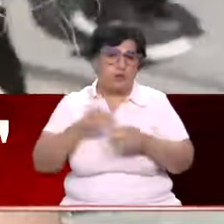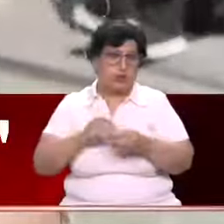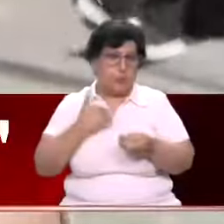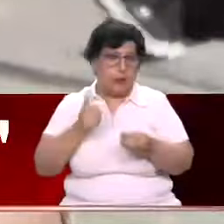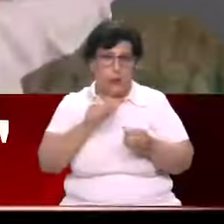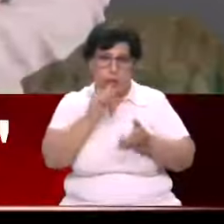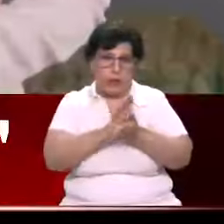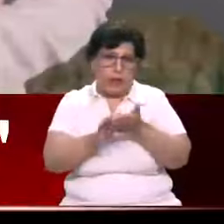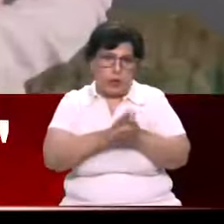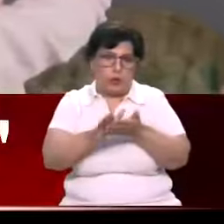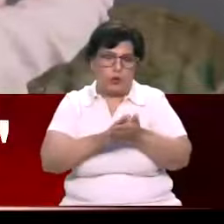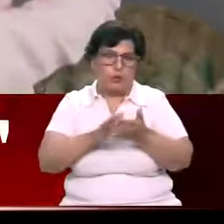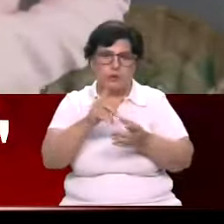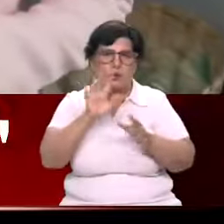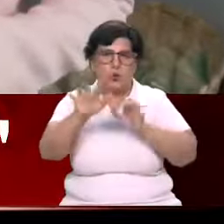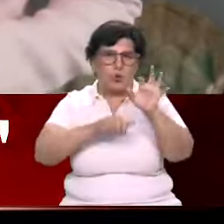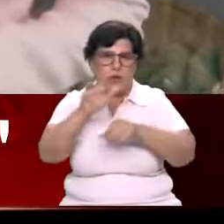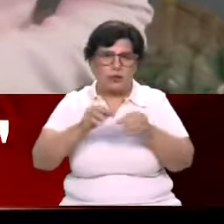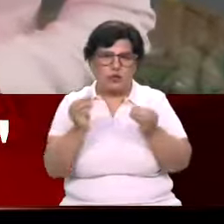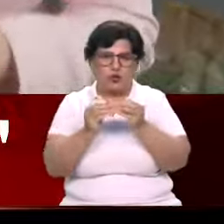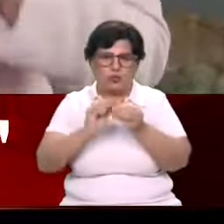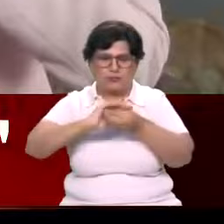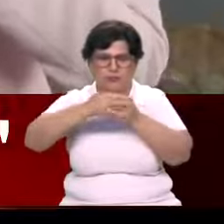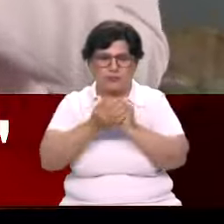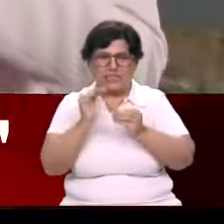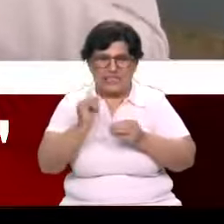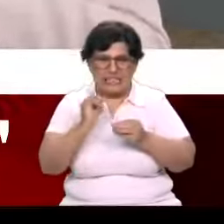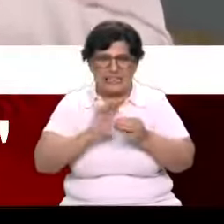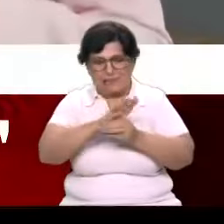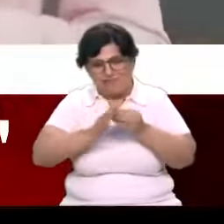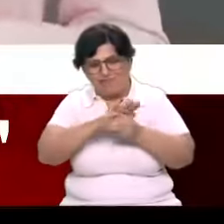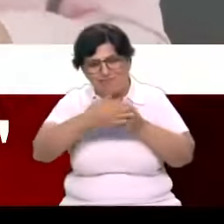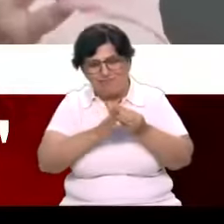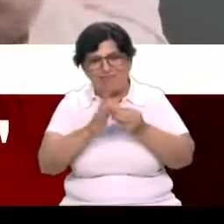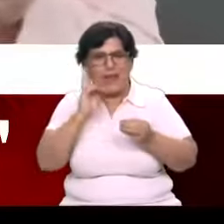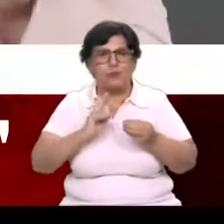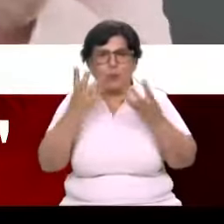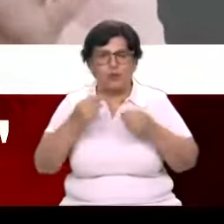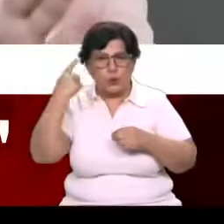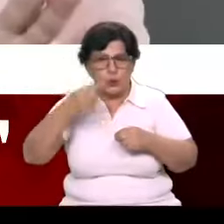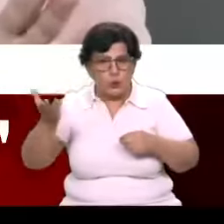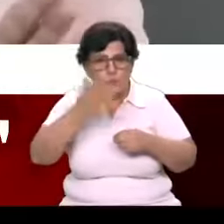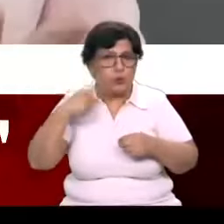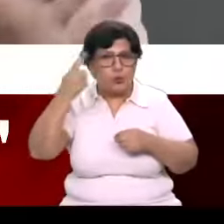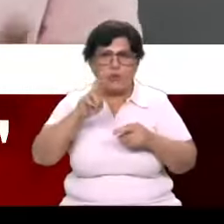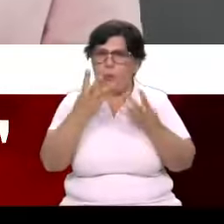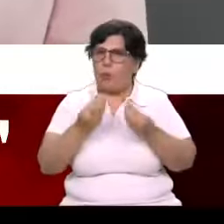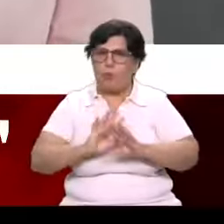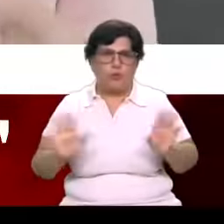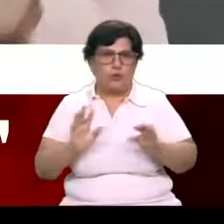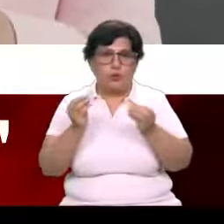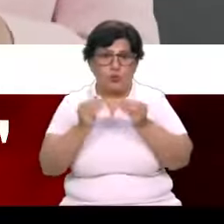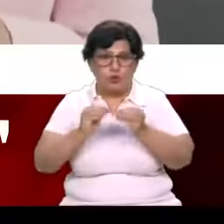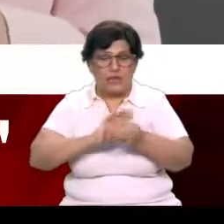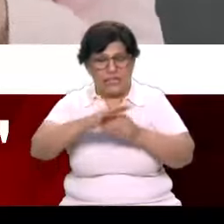yıkıyorum mecbur tüketiciler yumurtaların kabuğundaki kirlerin yıkanınca temizleneceği düşünüyor ancak düşündükleri gibi olmuyor hatta